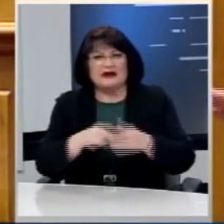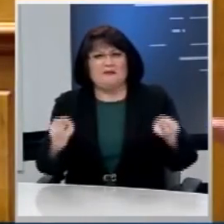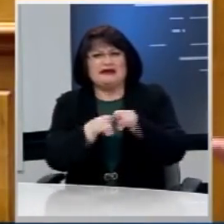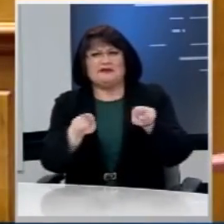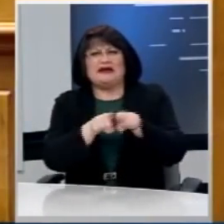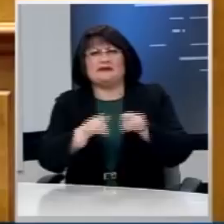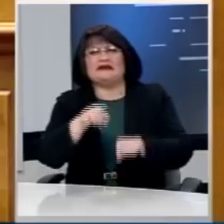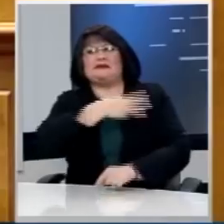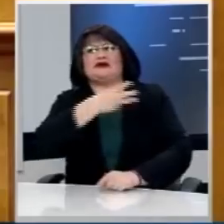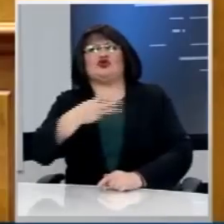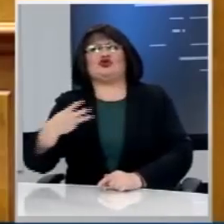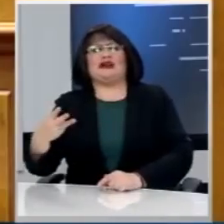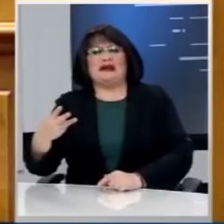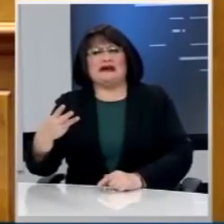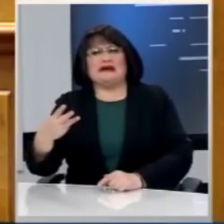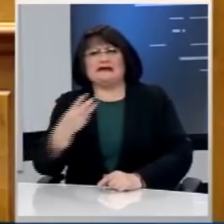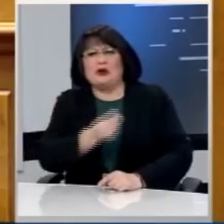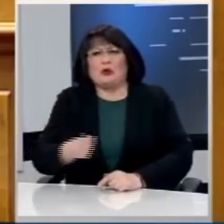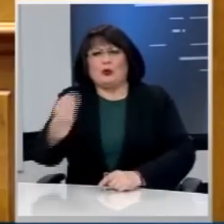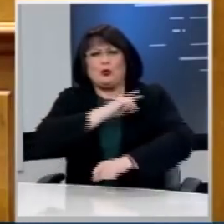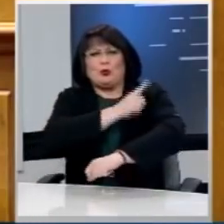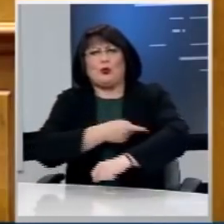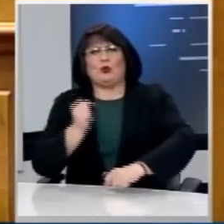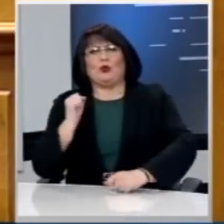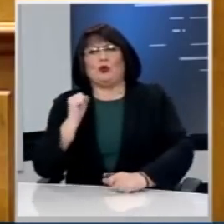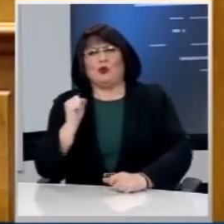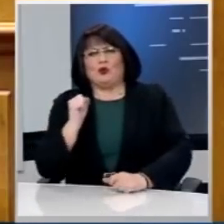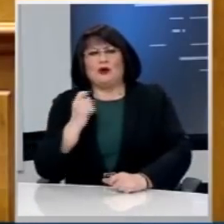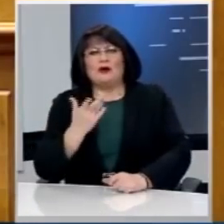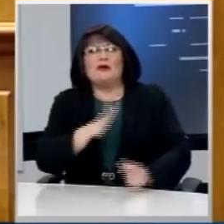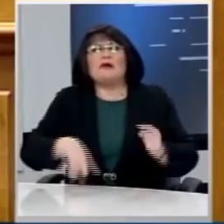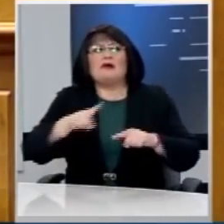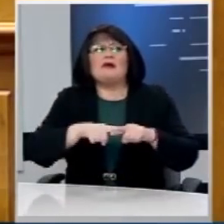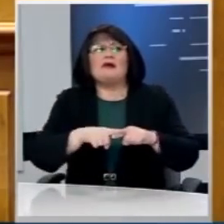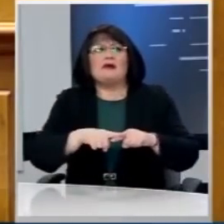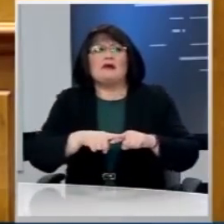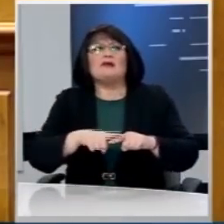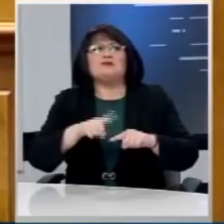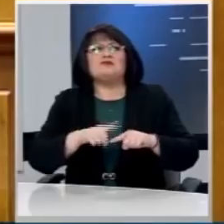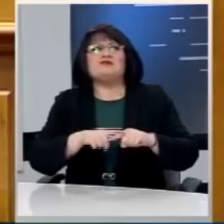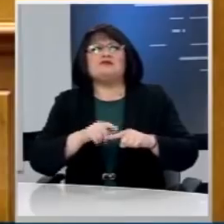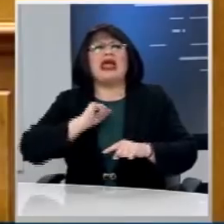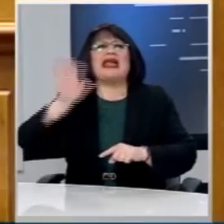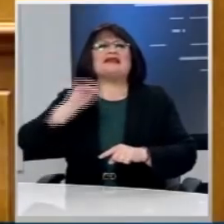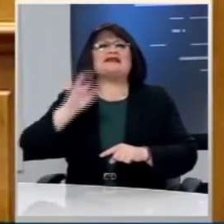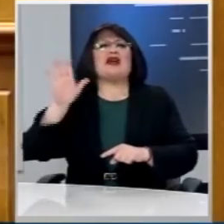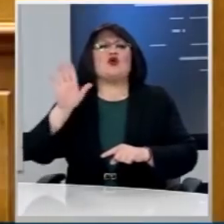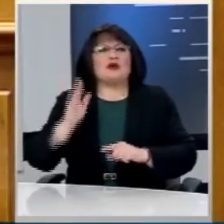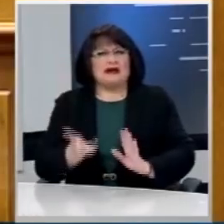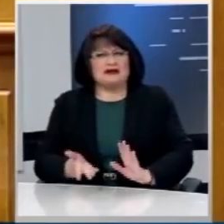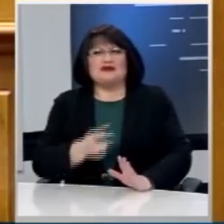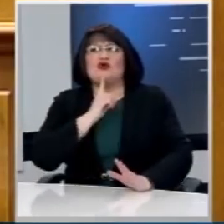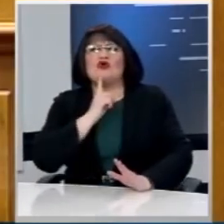ΣΥΡΙΖΑ καταφέρετε όμως να ισχυροποιήσετε περαιτέρω τη βαρύτητα στην εγχώρια οικονομία κλάδων εξαγωγής